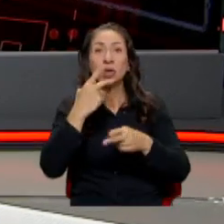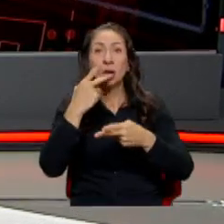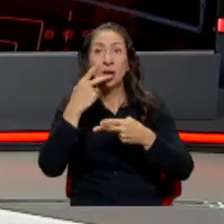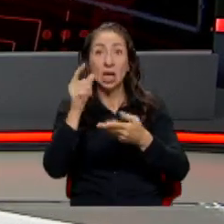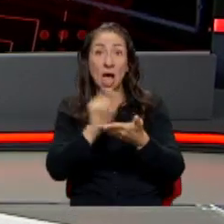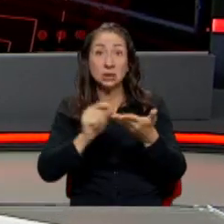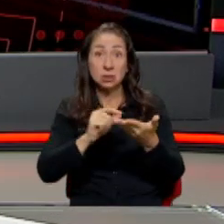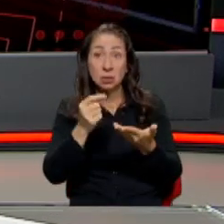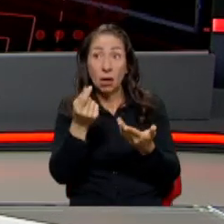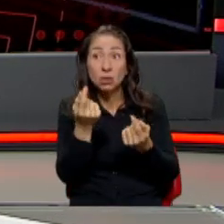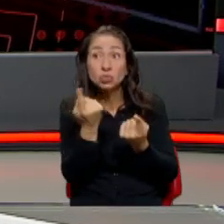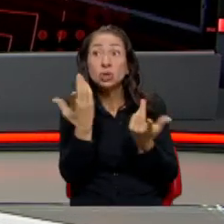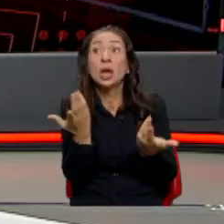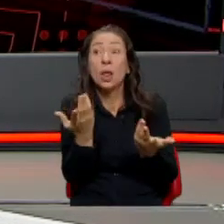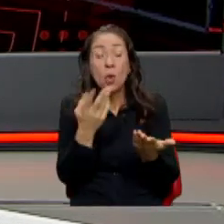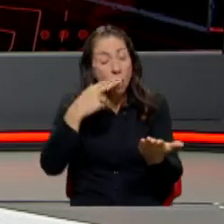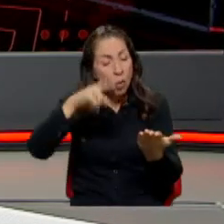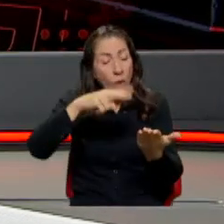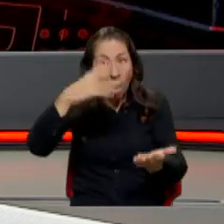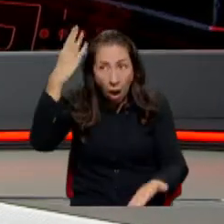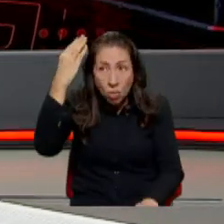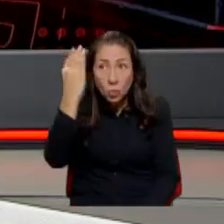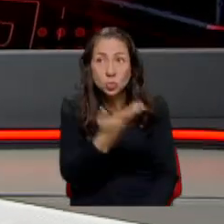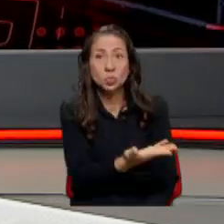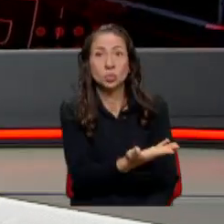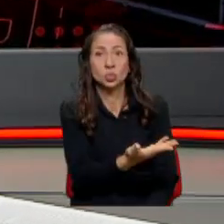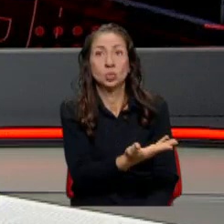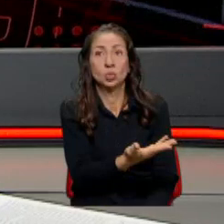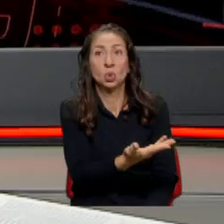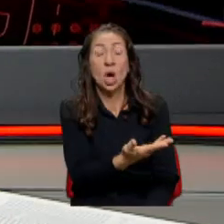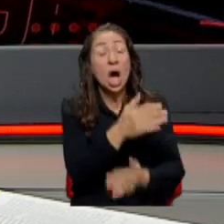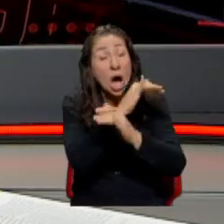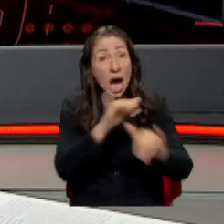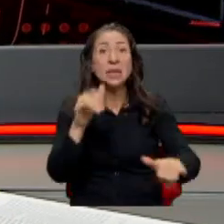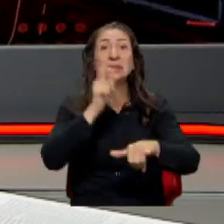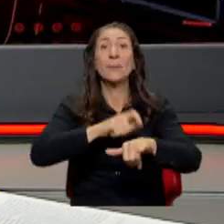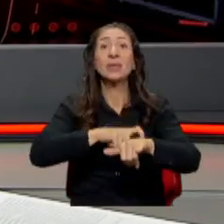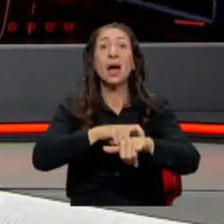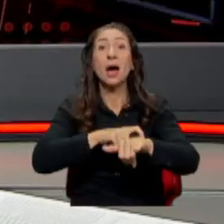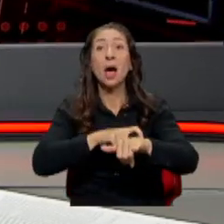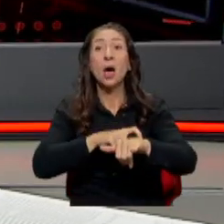Az bu şey değil. Okunduğunda anlaşılıyor ki aynı zamanda